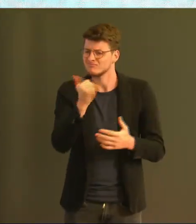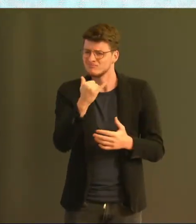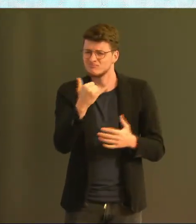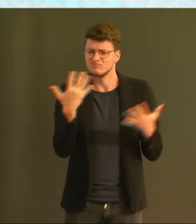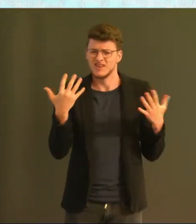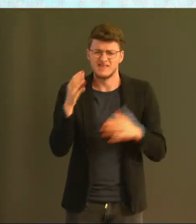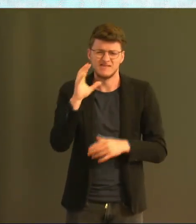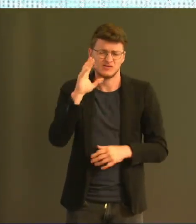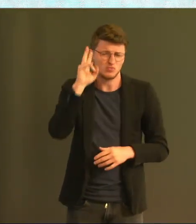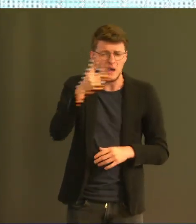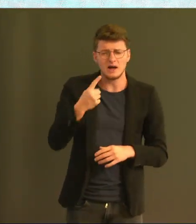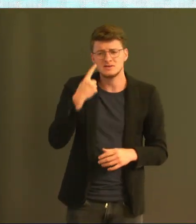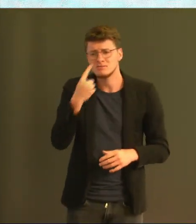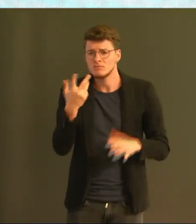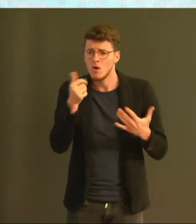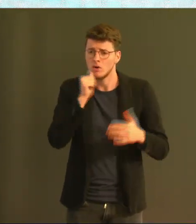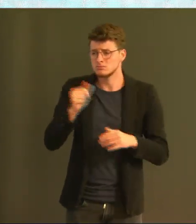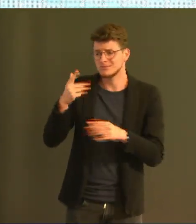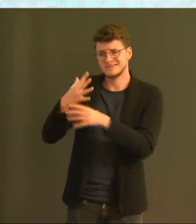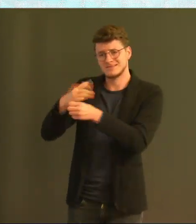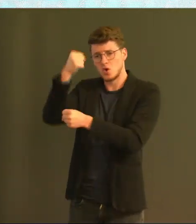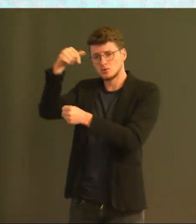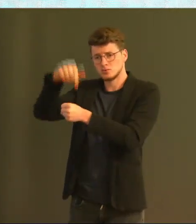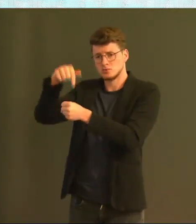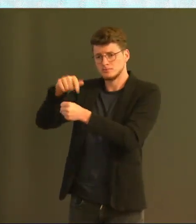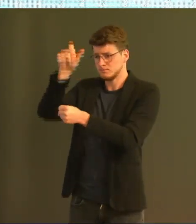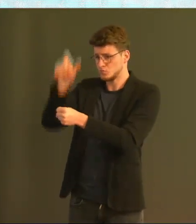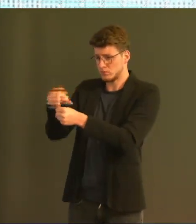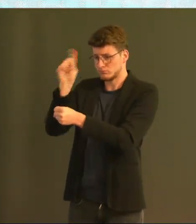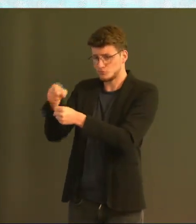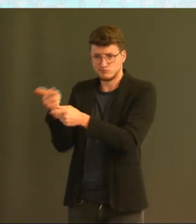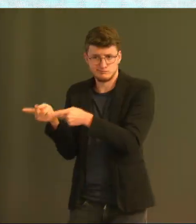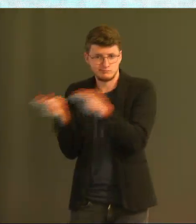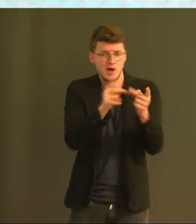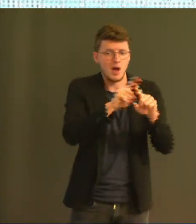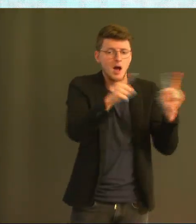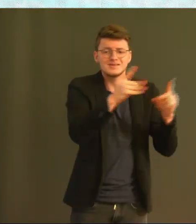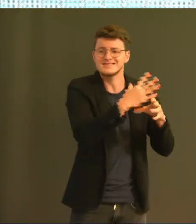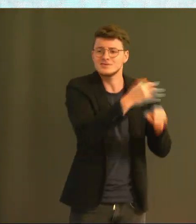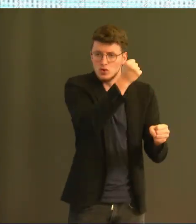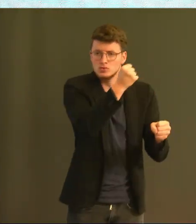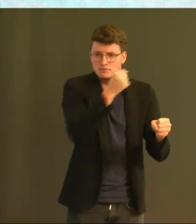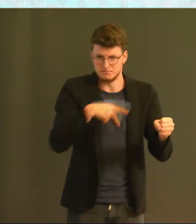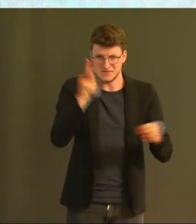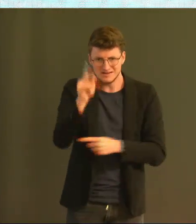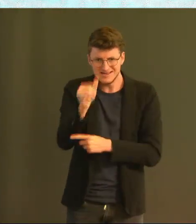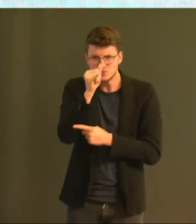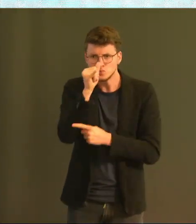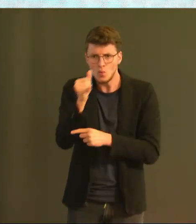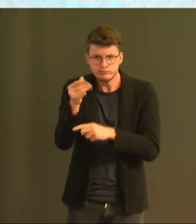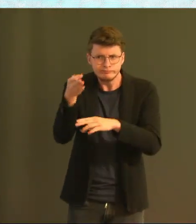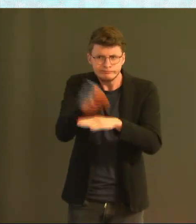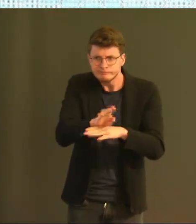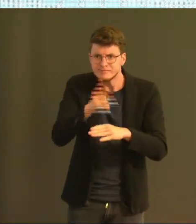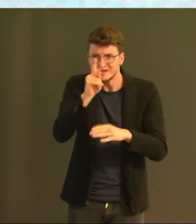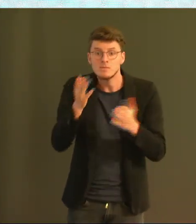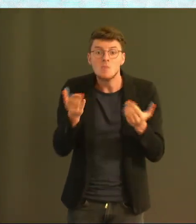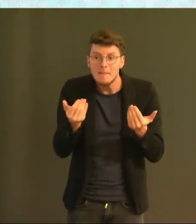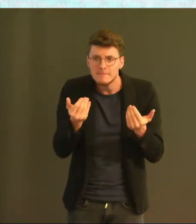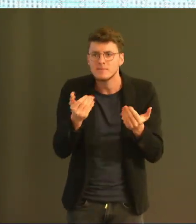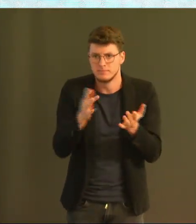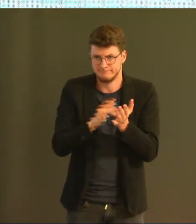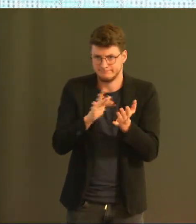de musique noire attendre encore zico aux pauvres l'aide de jack layton patiente mais